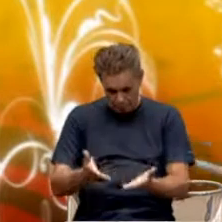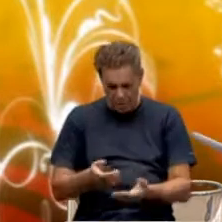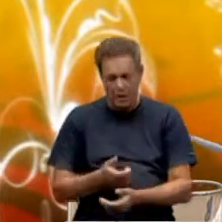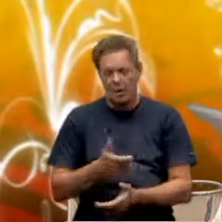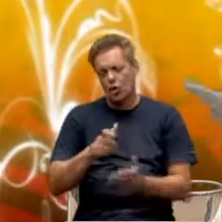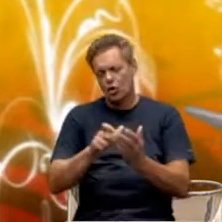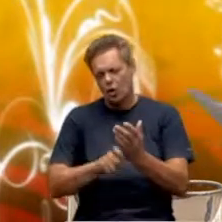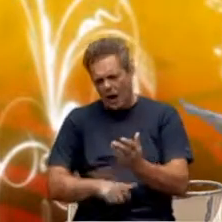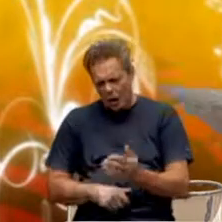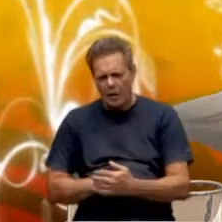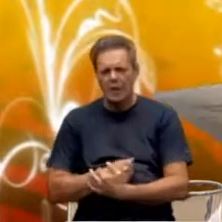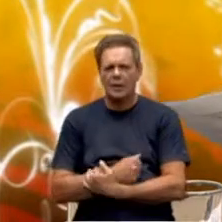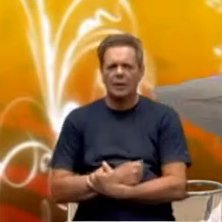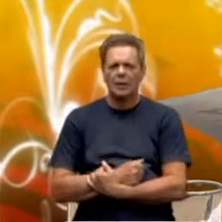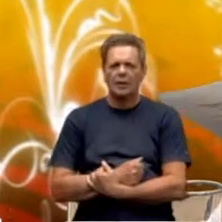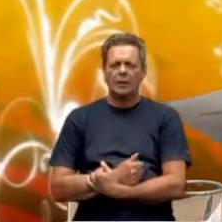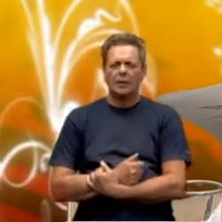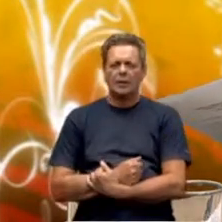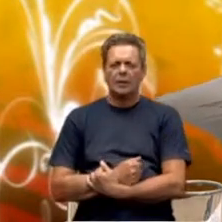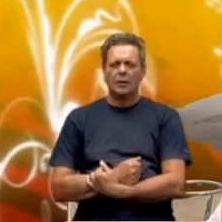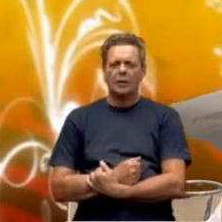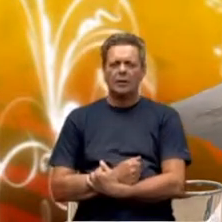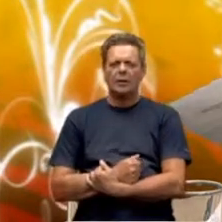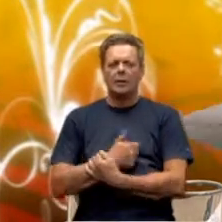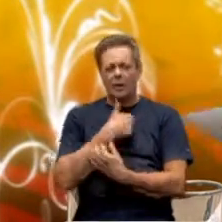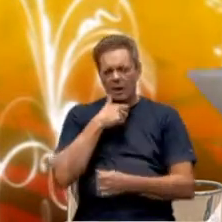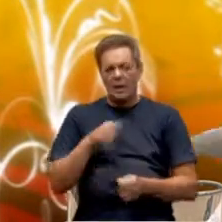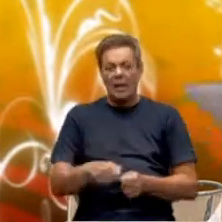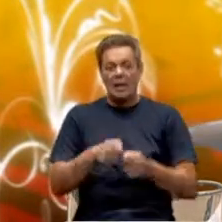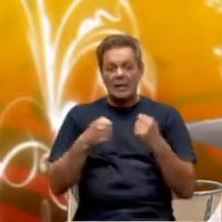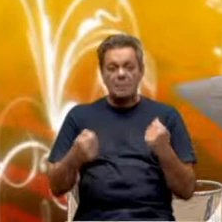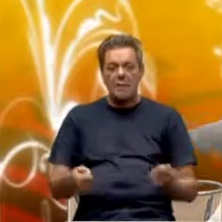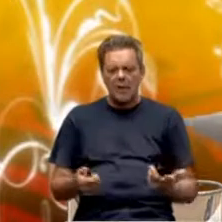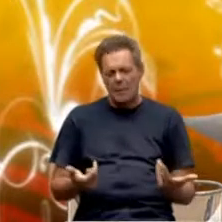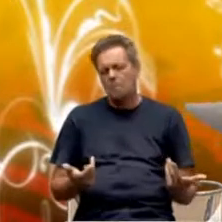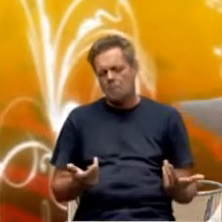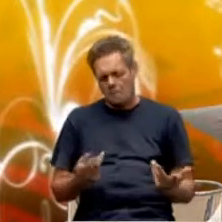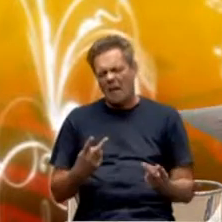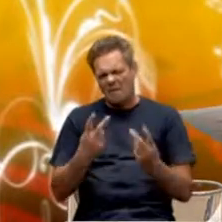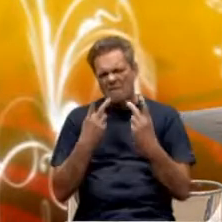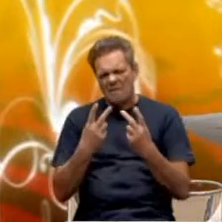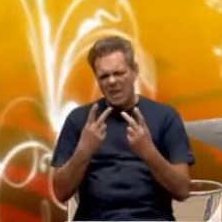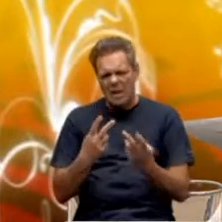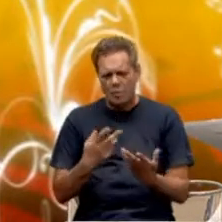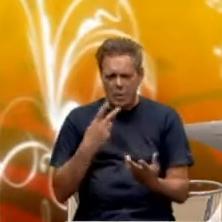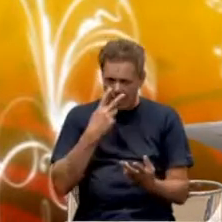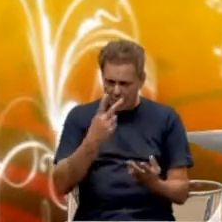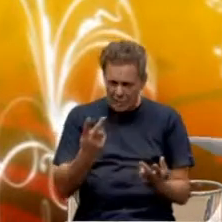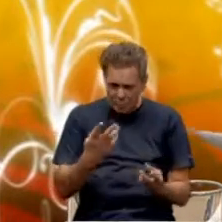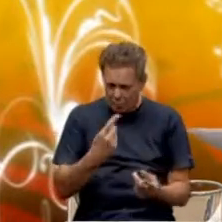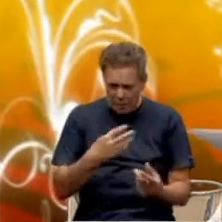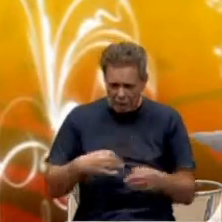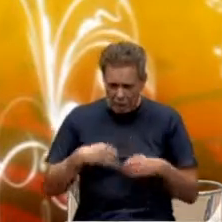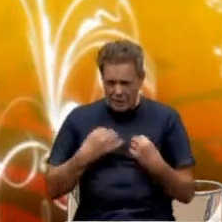članova vaših da dođu tamo, da na Trg Francuske Republike izmjere takozvane referentne vrijednosti, da vidimo kako je